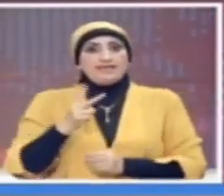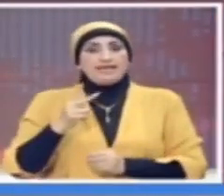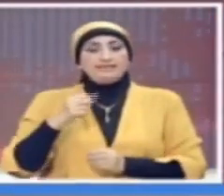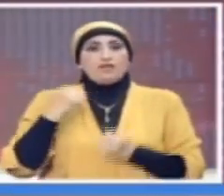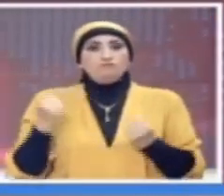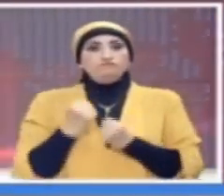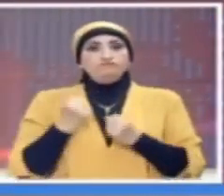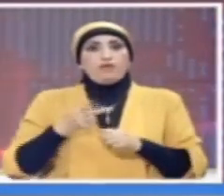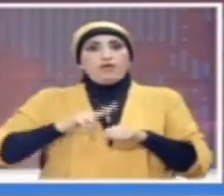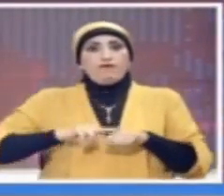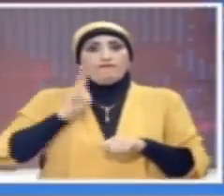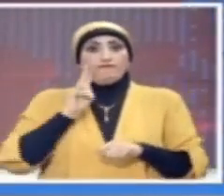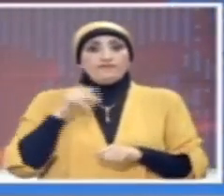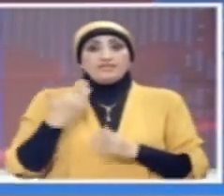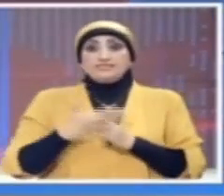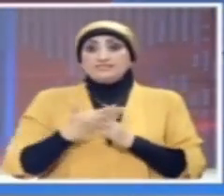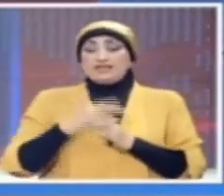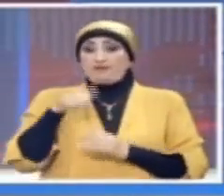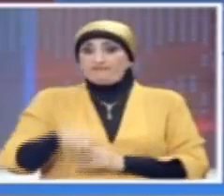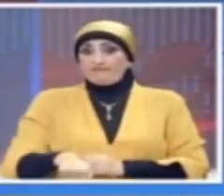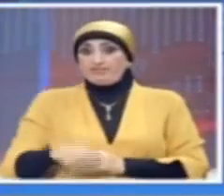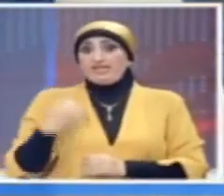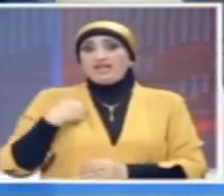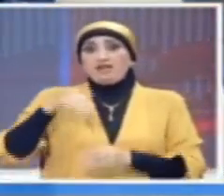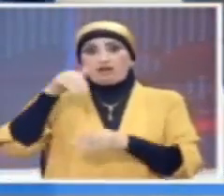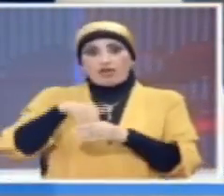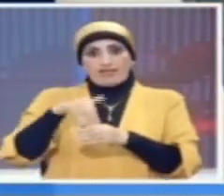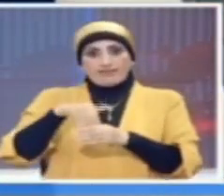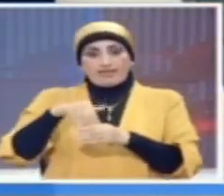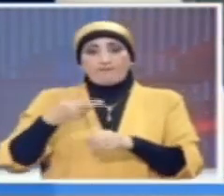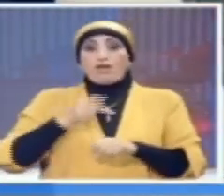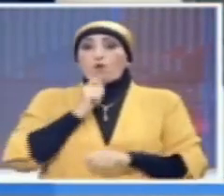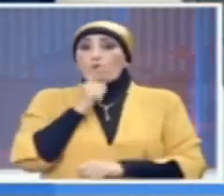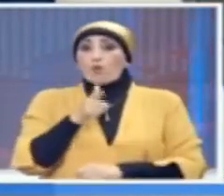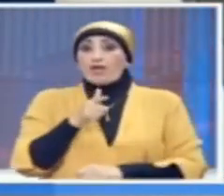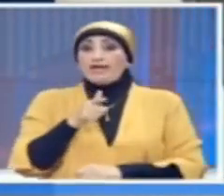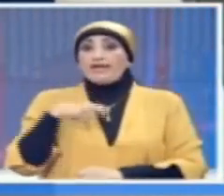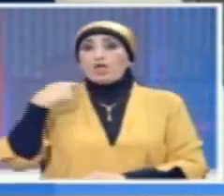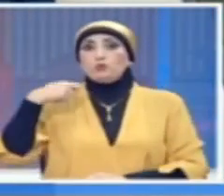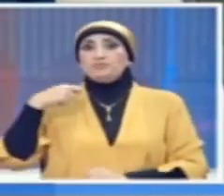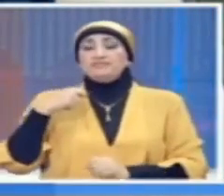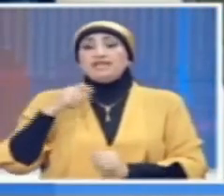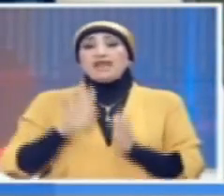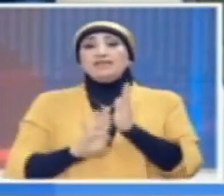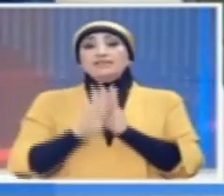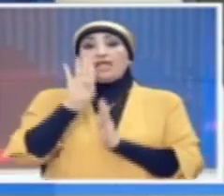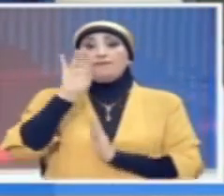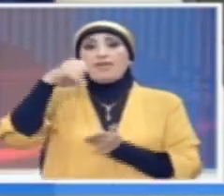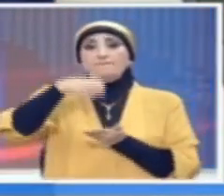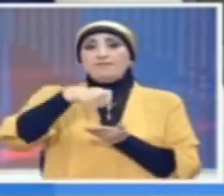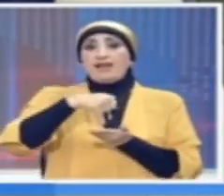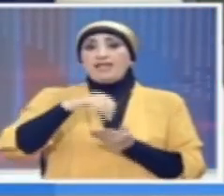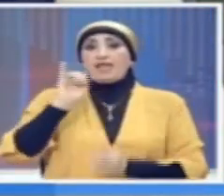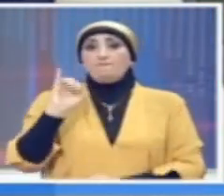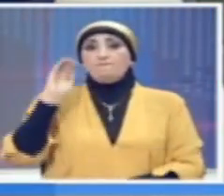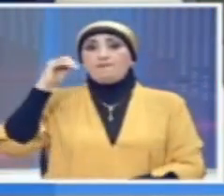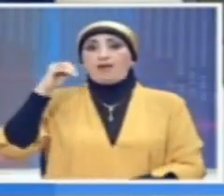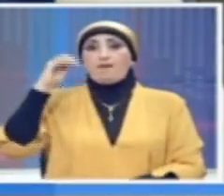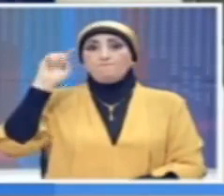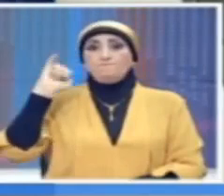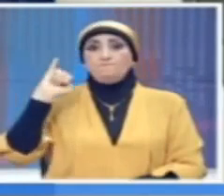الثانية استعداداتها وتجهيزاتها اللازمة لإجراء الانتخابات. ووجه وزير التنمية المحلية محمود